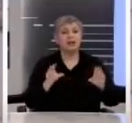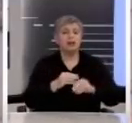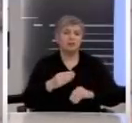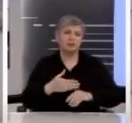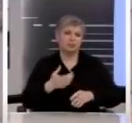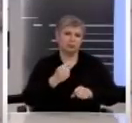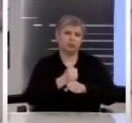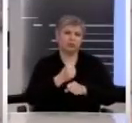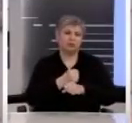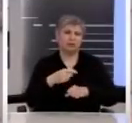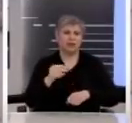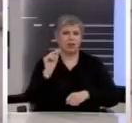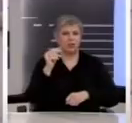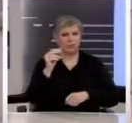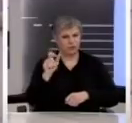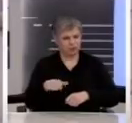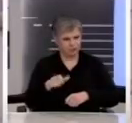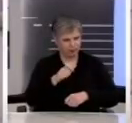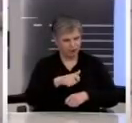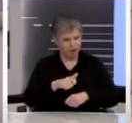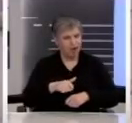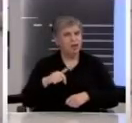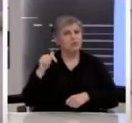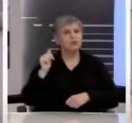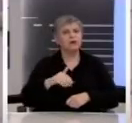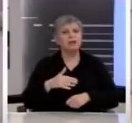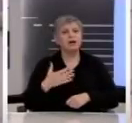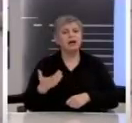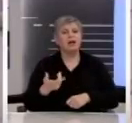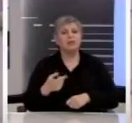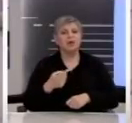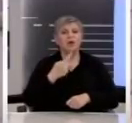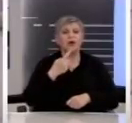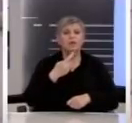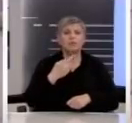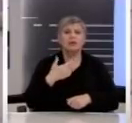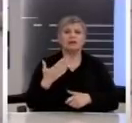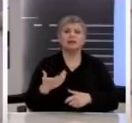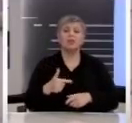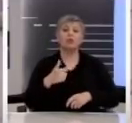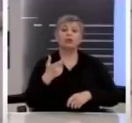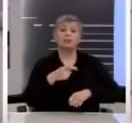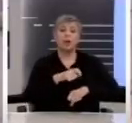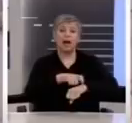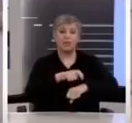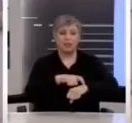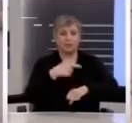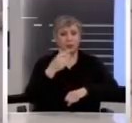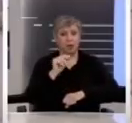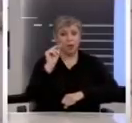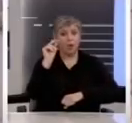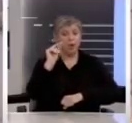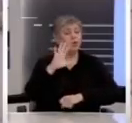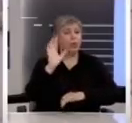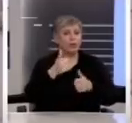όμως διαφεντεύουν και το δημόσιο λόγο που μιλήσαν ακόμα και για επίορκο πρόεδρο της Βουλής, επειδή